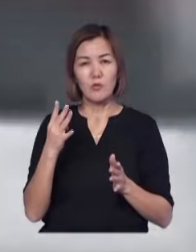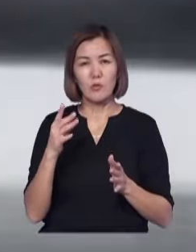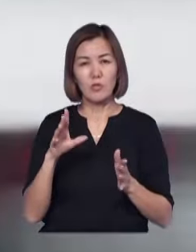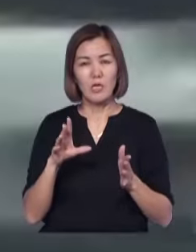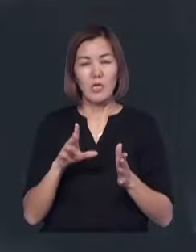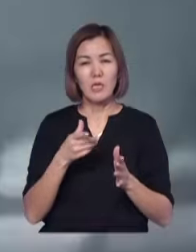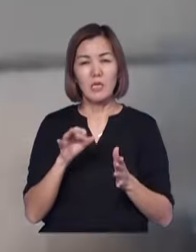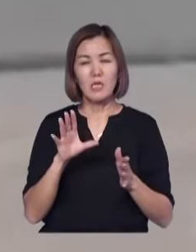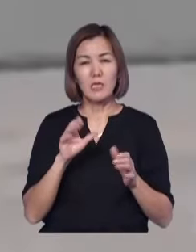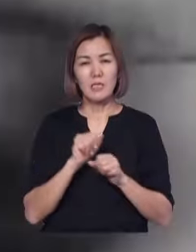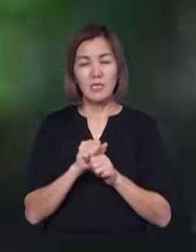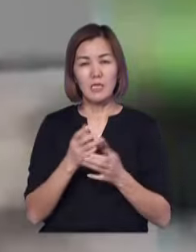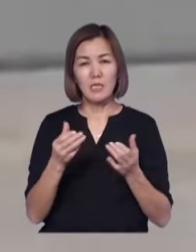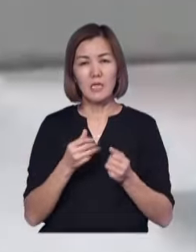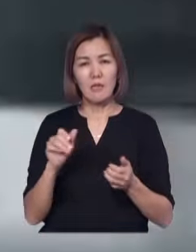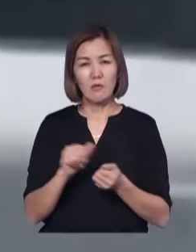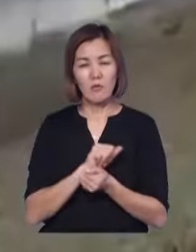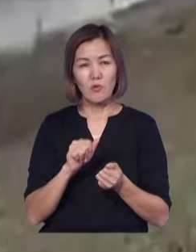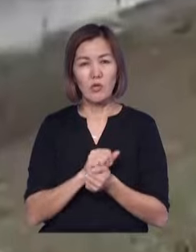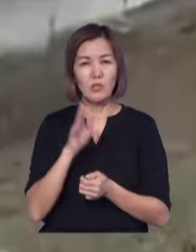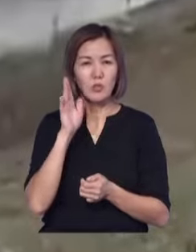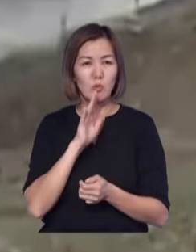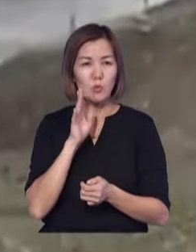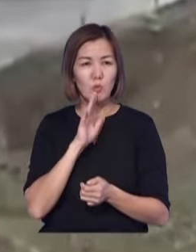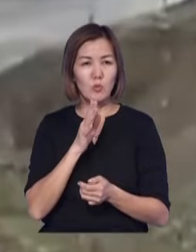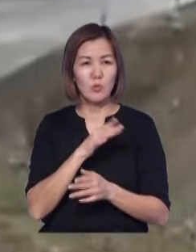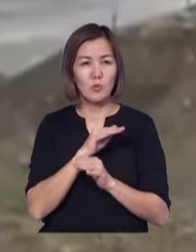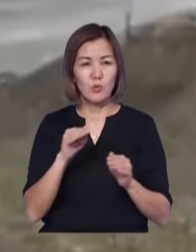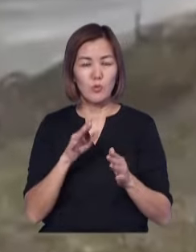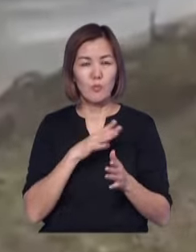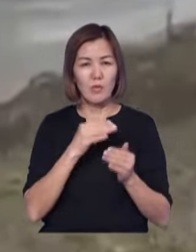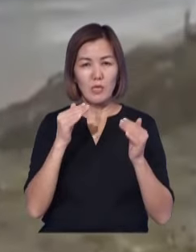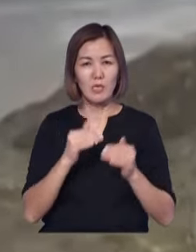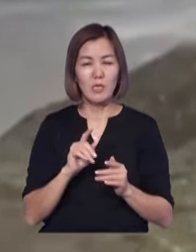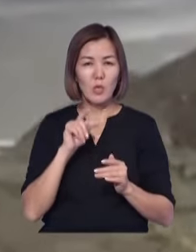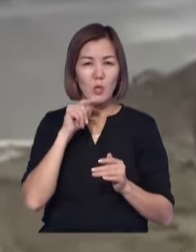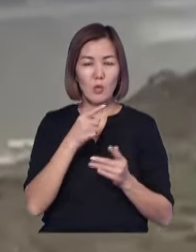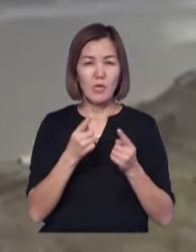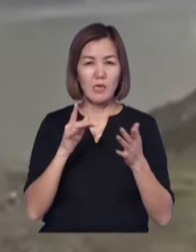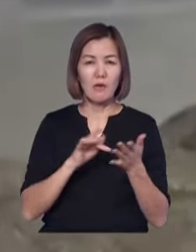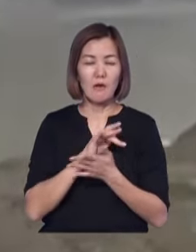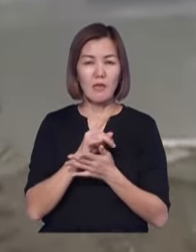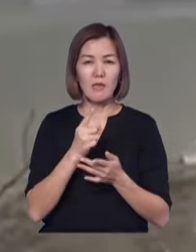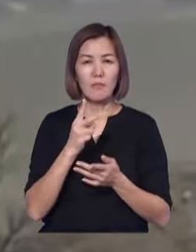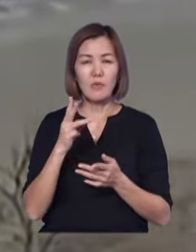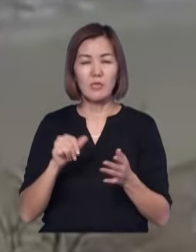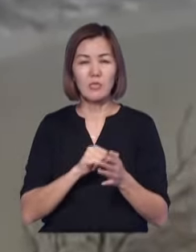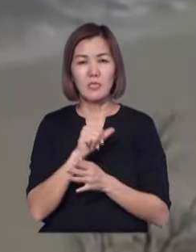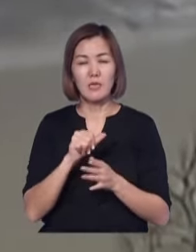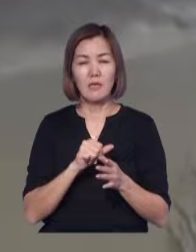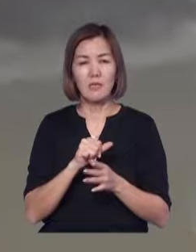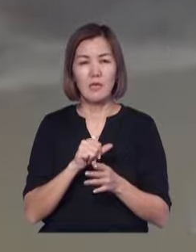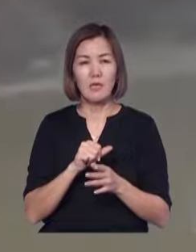гидростанциялардан алынады. Бірақ құрғақшылық салдарынан су қазір өте төмен деңгейде тұр. Үнемдеу үшін ірі қалаларда күніне бірнеше сағатқа жарық